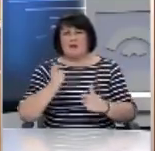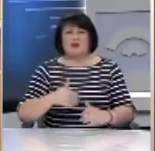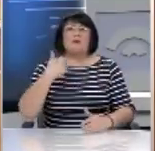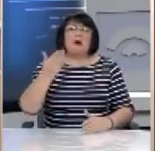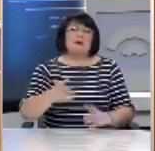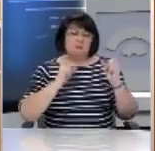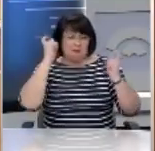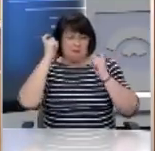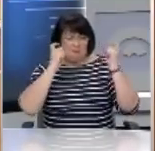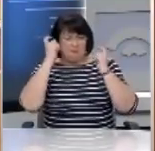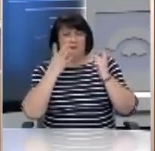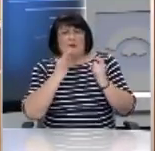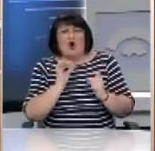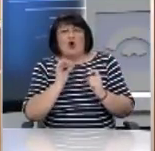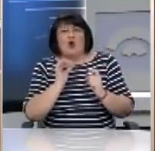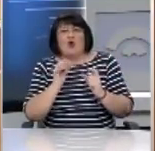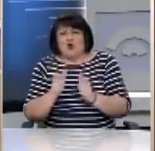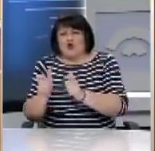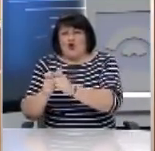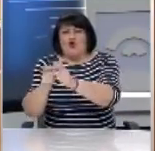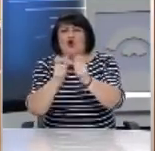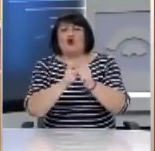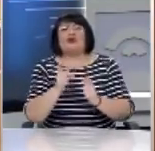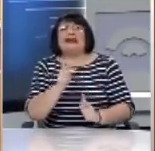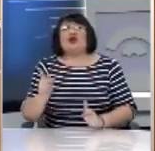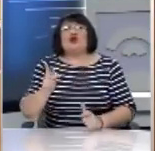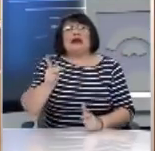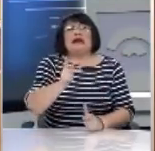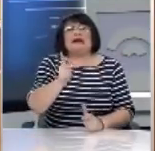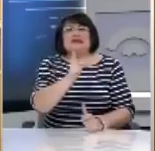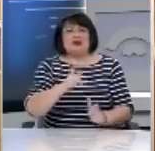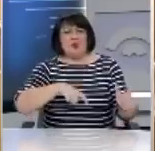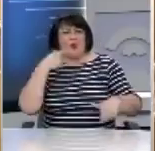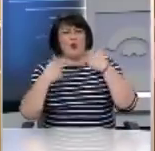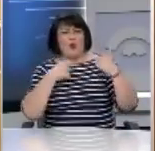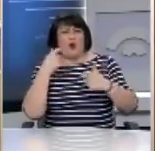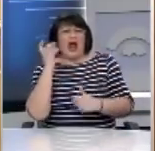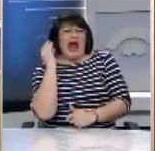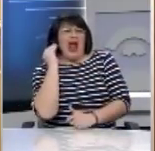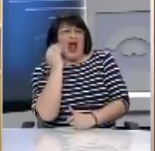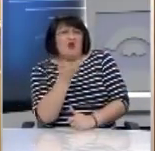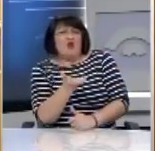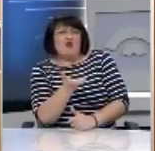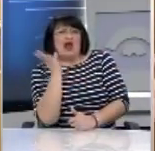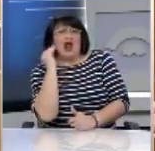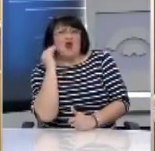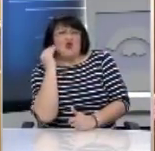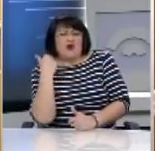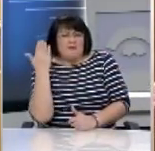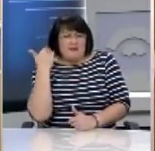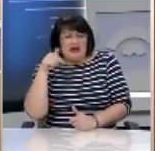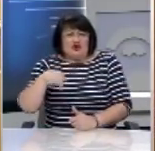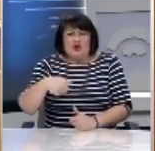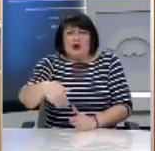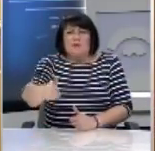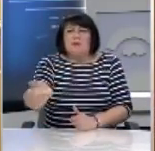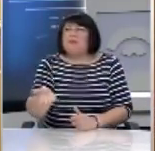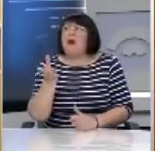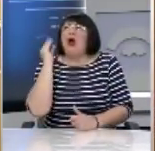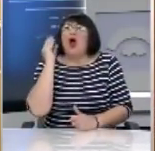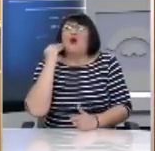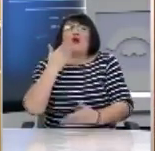αναρωτιέστε γιατί αντιδρούν οι τοπικές κοινωνίες. Μα γιατί σας ακούνε, σας ακούγανε, σας ακούνε, σας ακούγανε